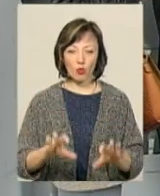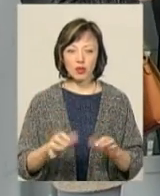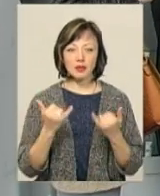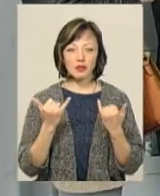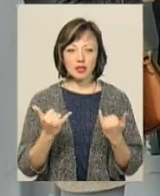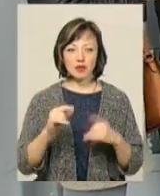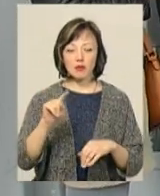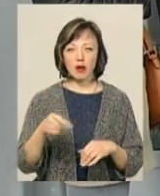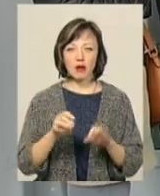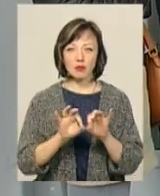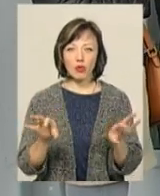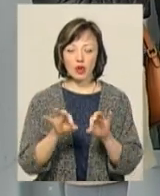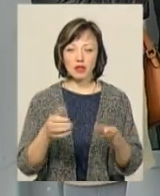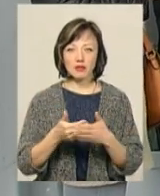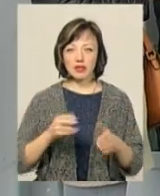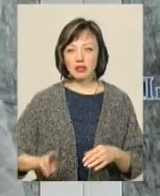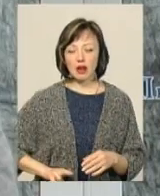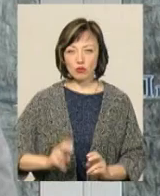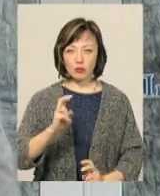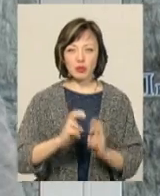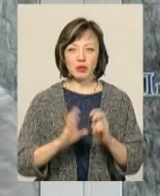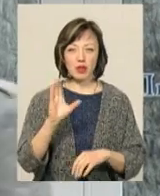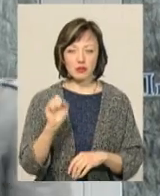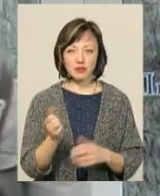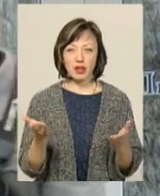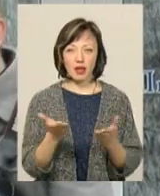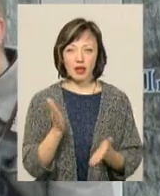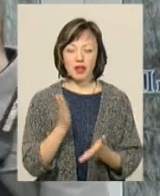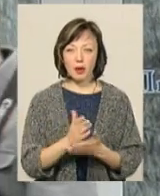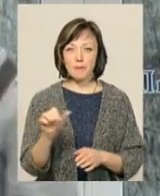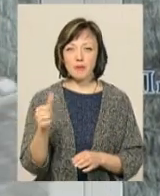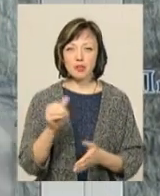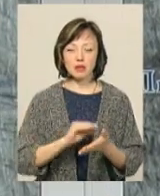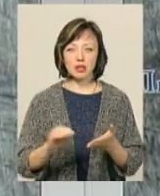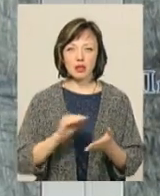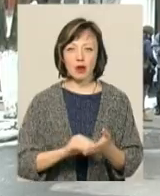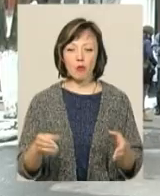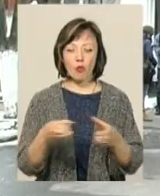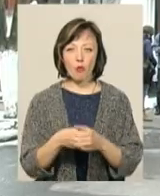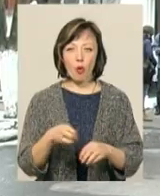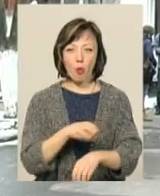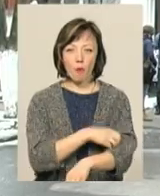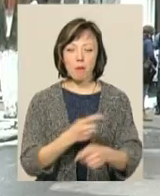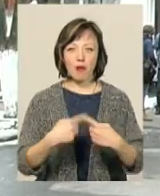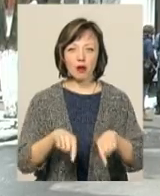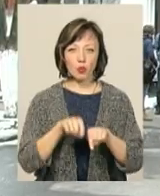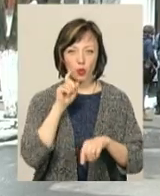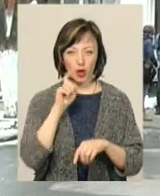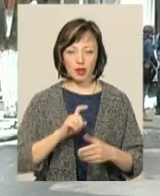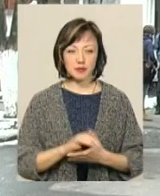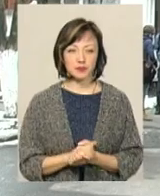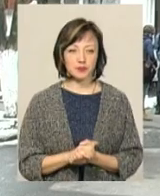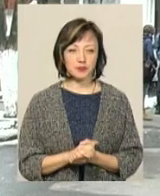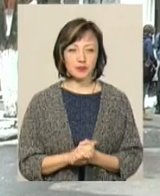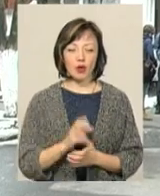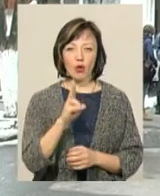нині вимагали пояснень від директора підприємства, котрий і є першим секретарем обкому Компартії України. Йдеться про